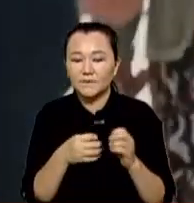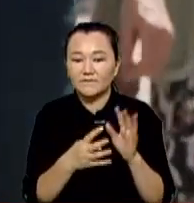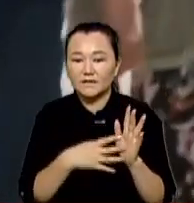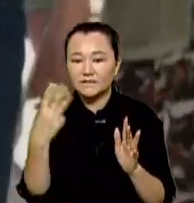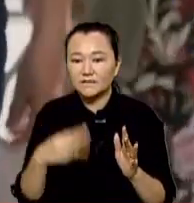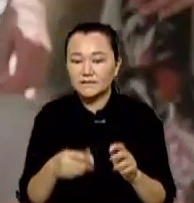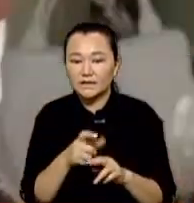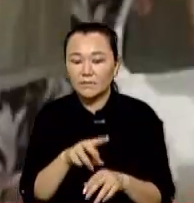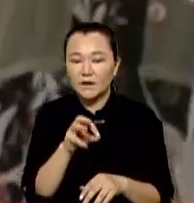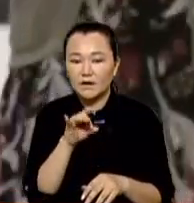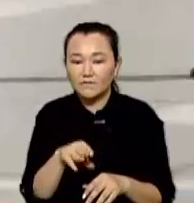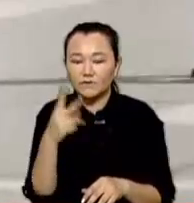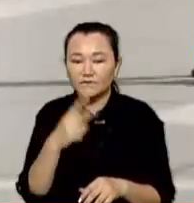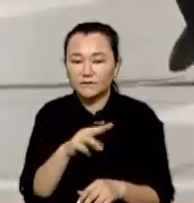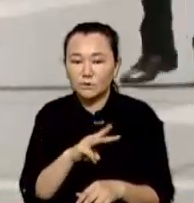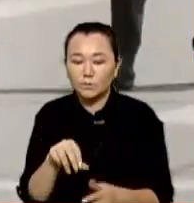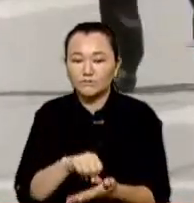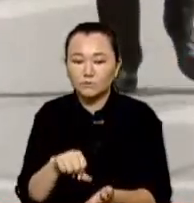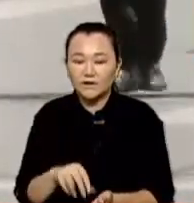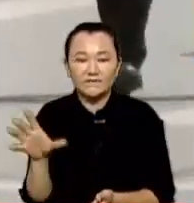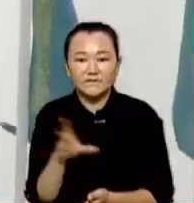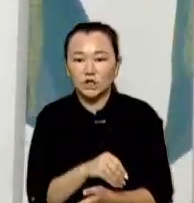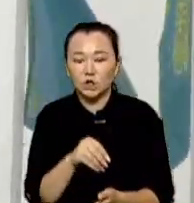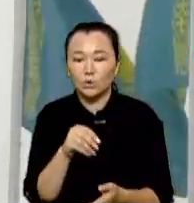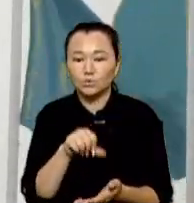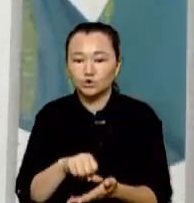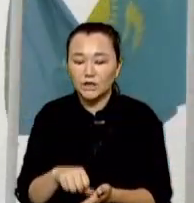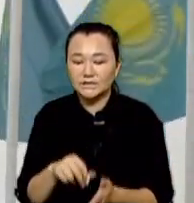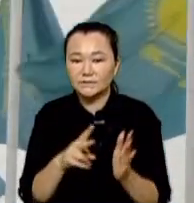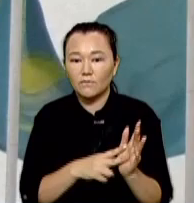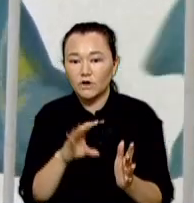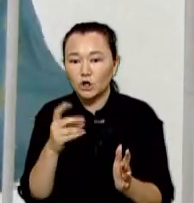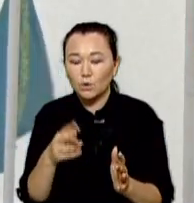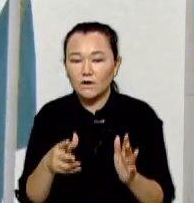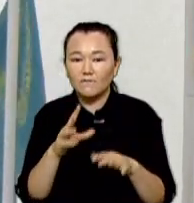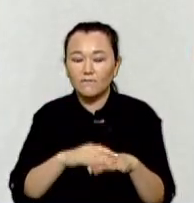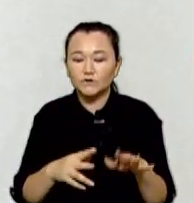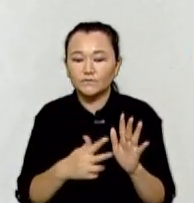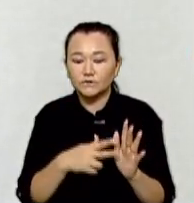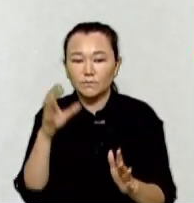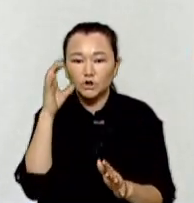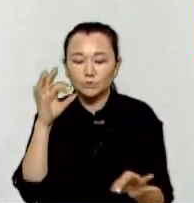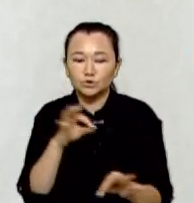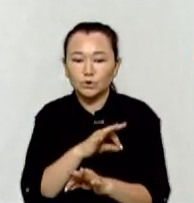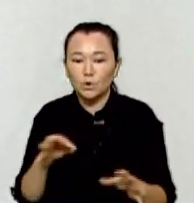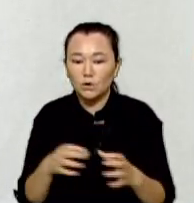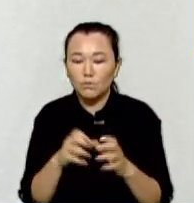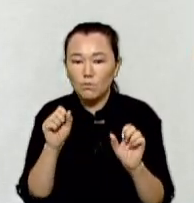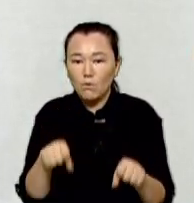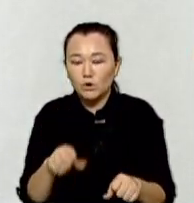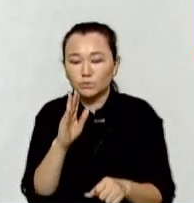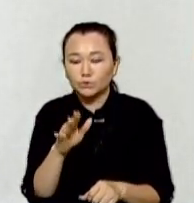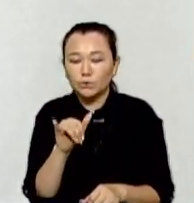будет бенд-марафон с 20-минутными выступлениями всех участников. 7 июля в 8 вечера послушать музыкальные коллективы можно будет